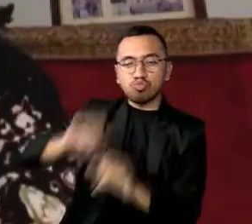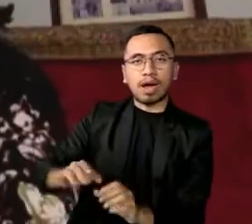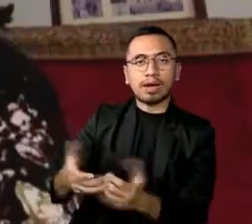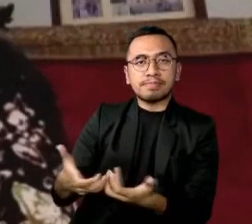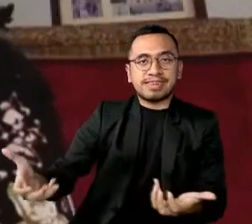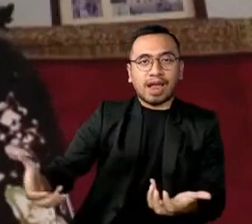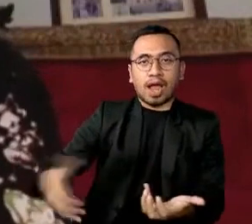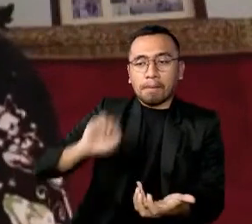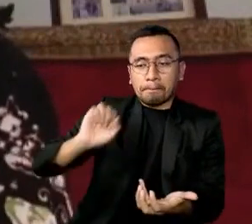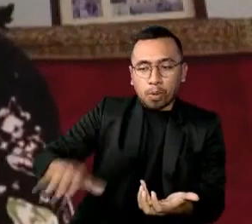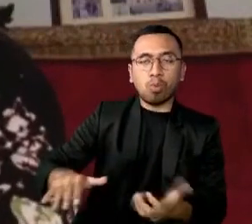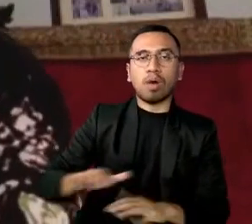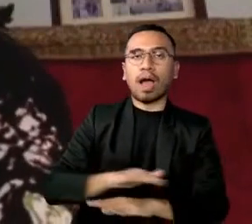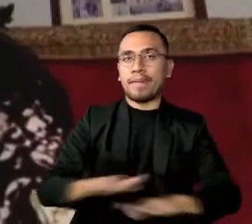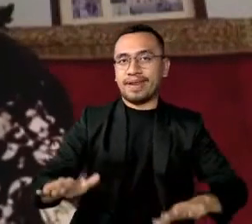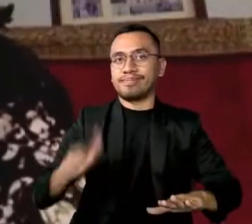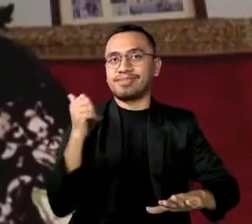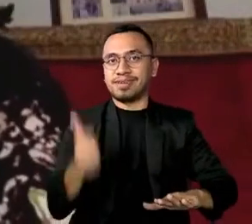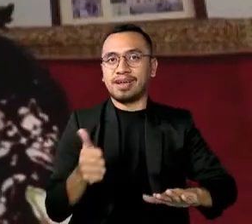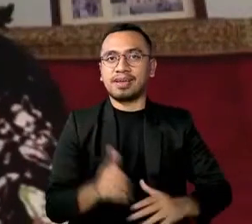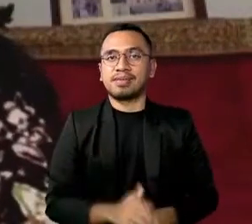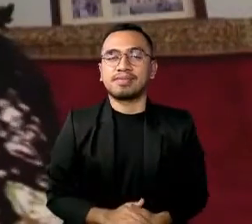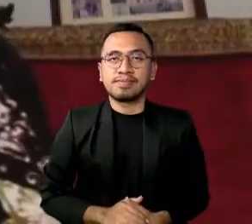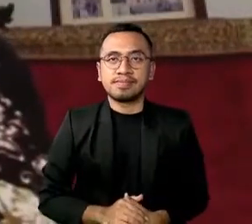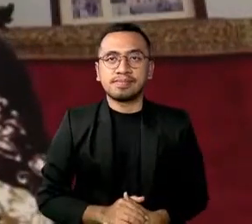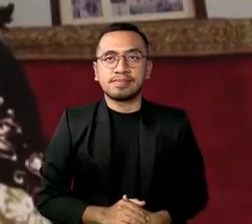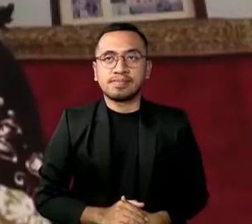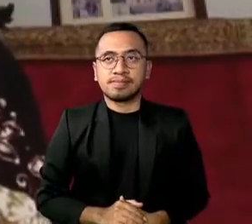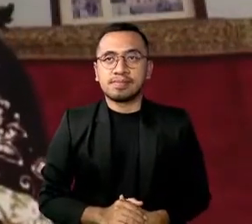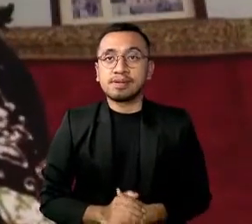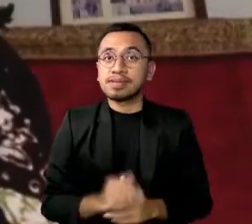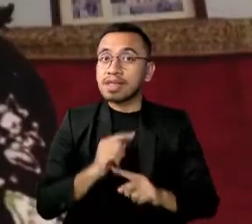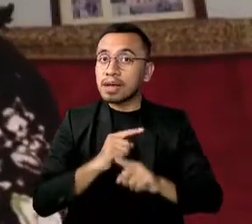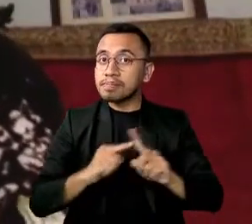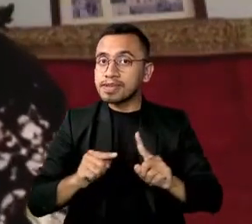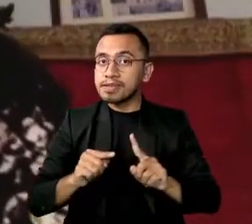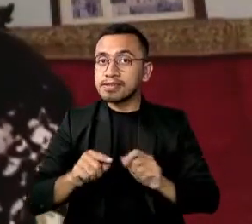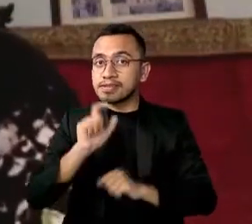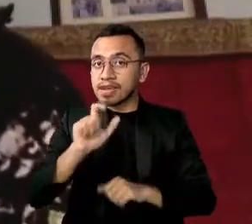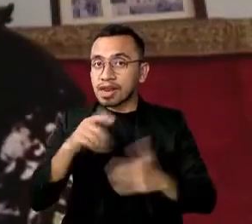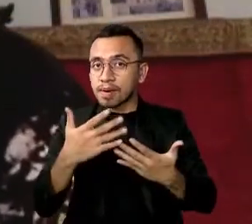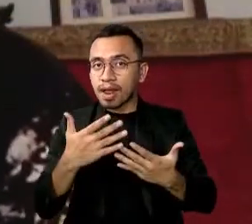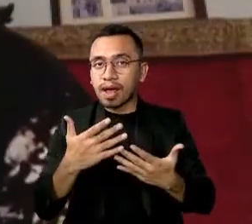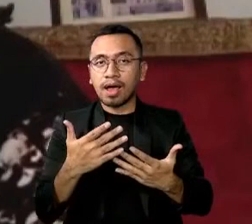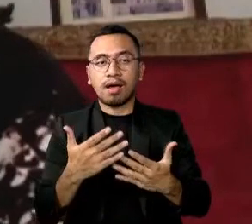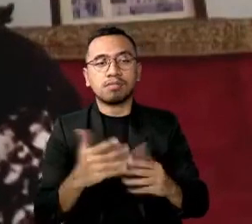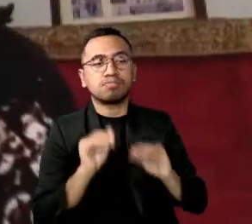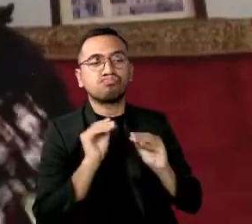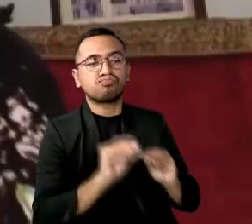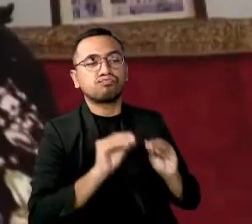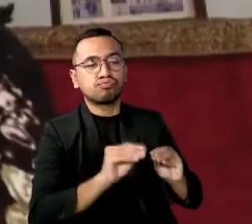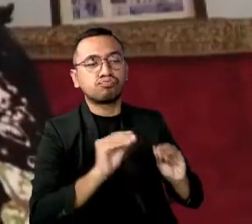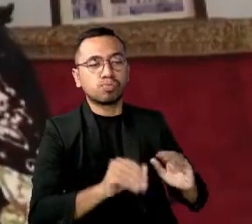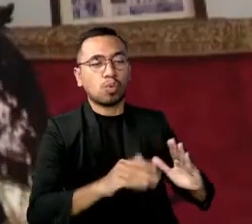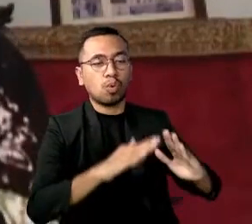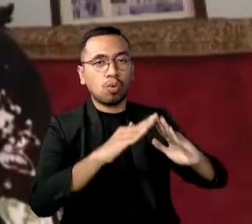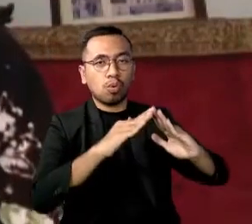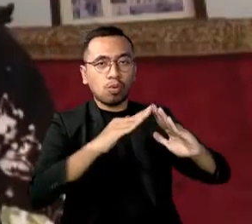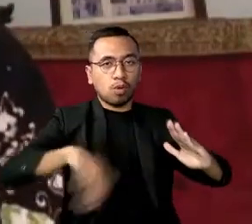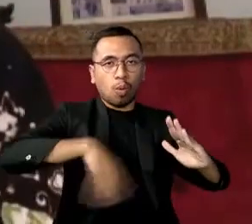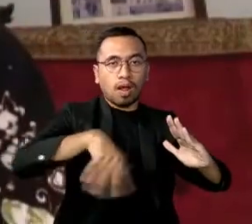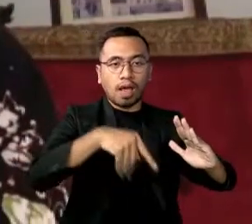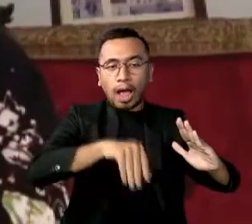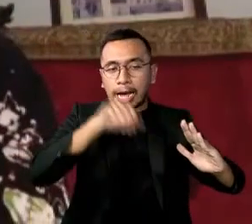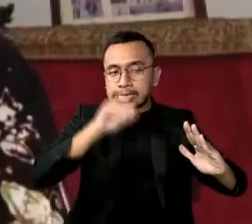itu akan lebih aman memang harus kita edukasi untuk bagi mereka yang berada di rumah dan